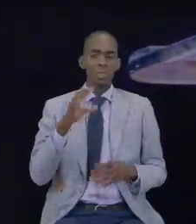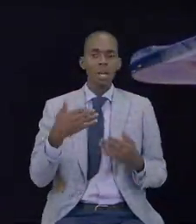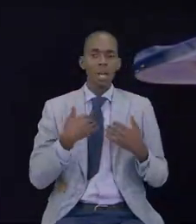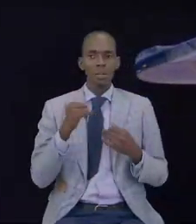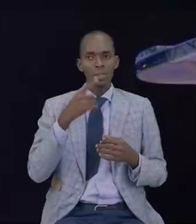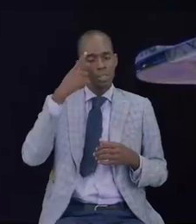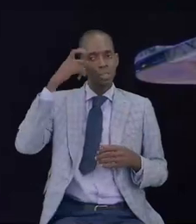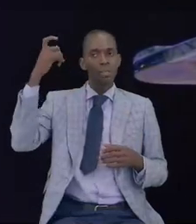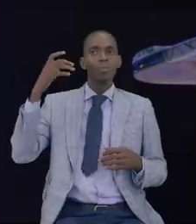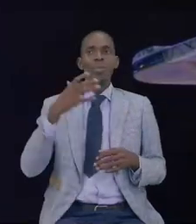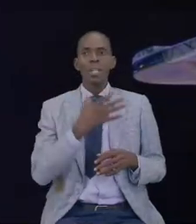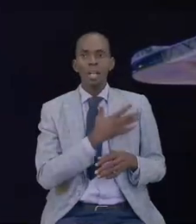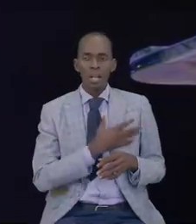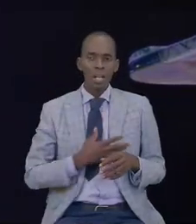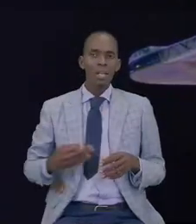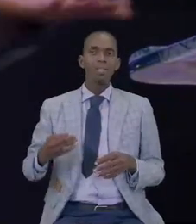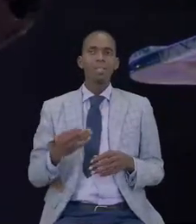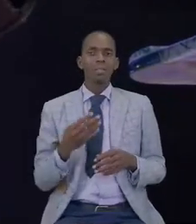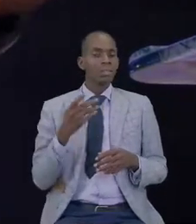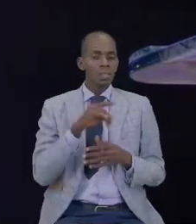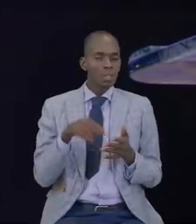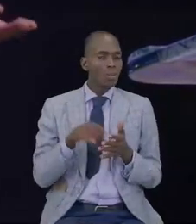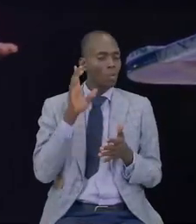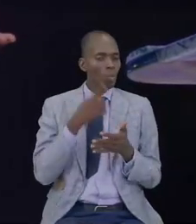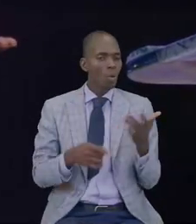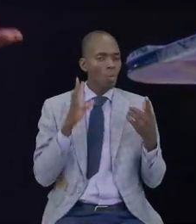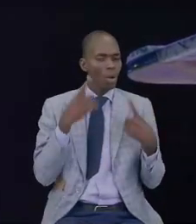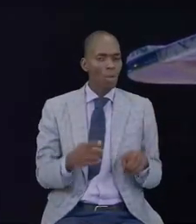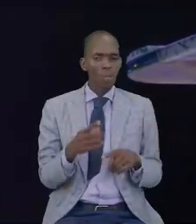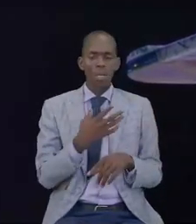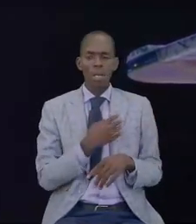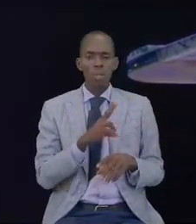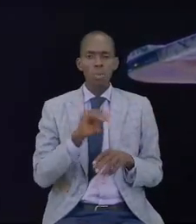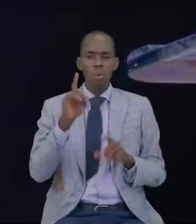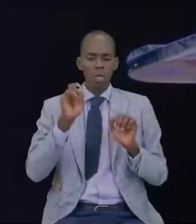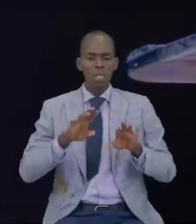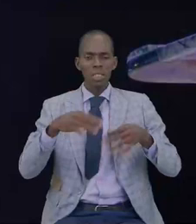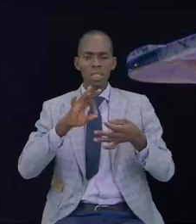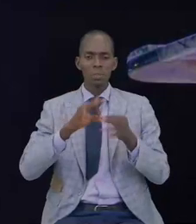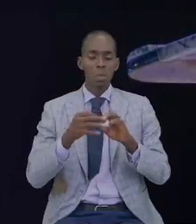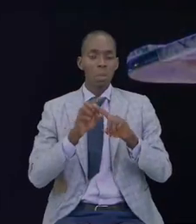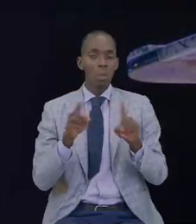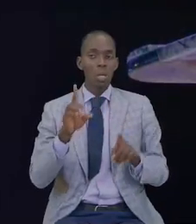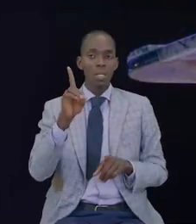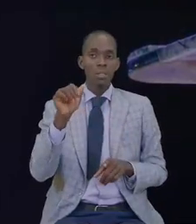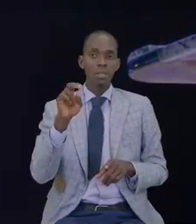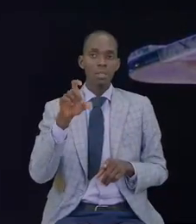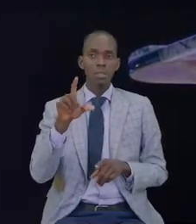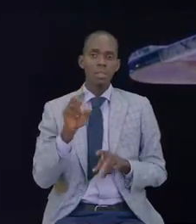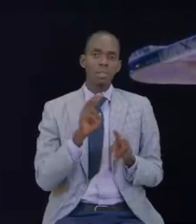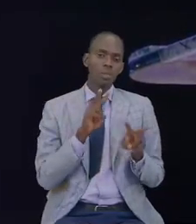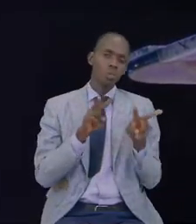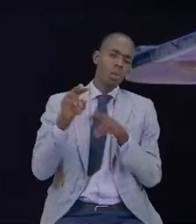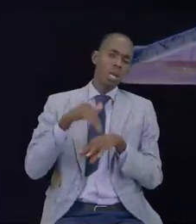quelqu'un du ciel a découpé ceci, voici ce qui va arriver. Personne ne pouvait interpréter cela, mais Daniel est venu et il a regardé, il dit «